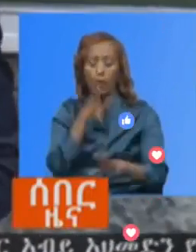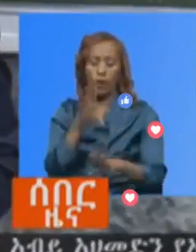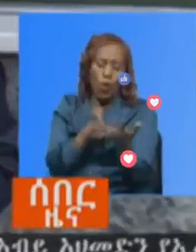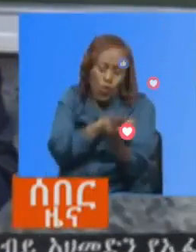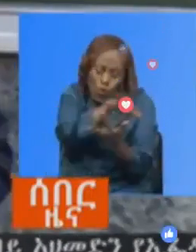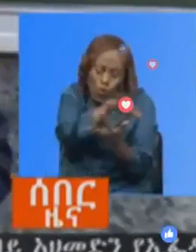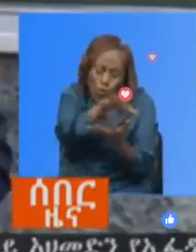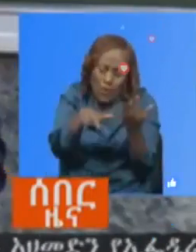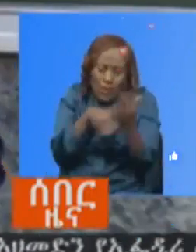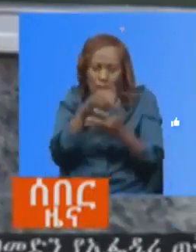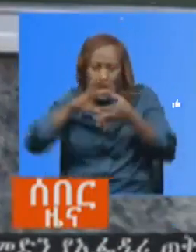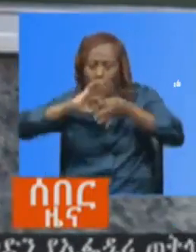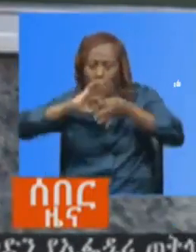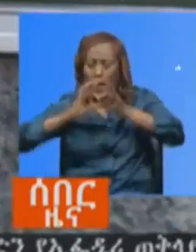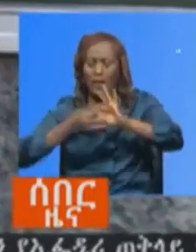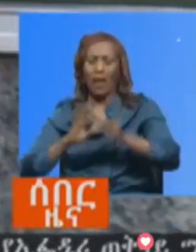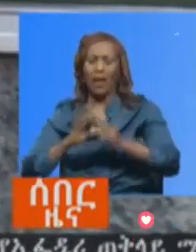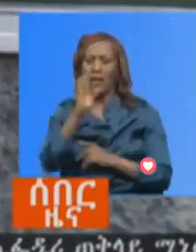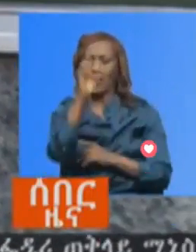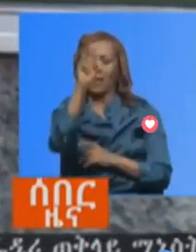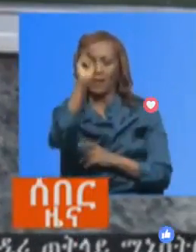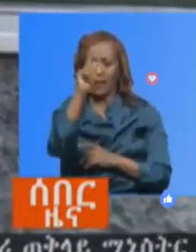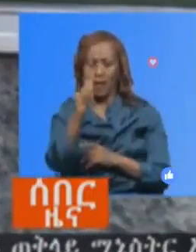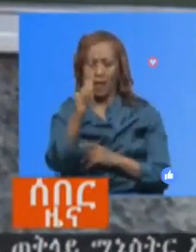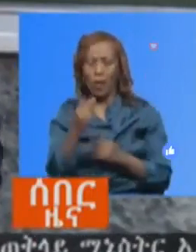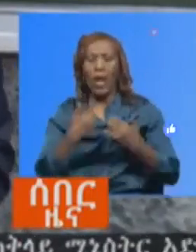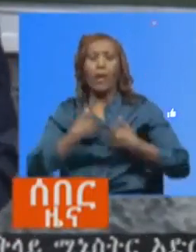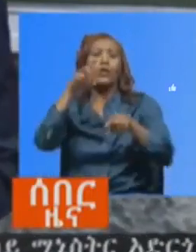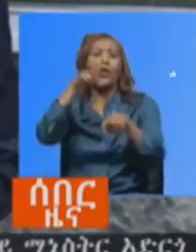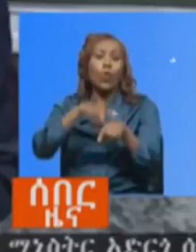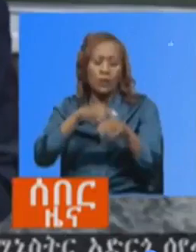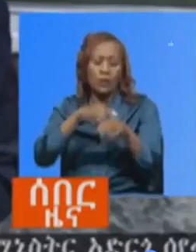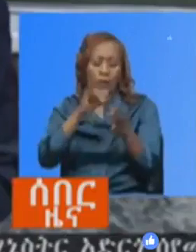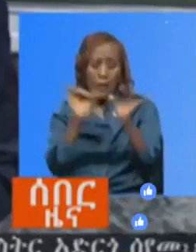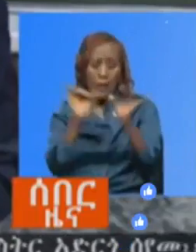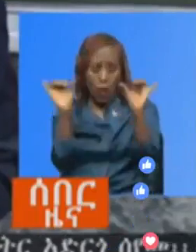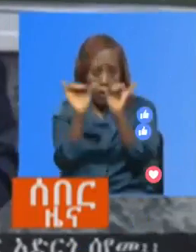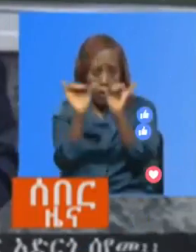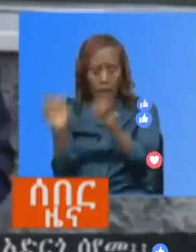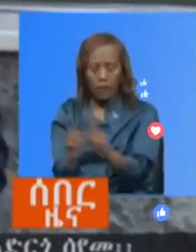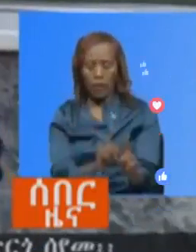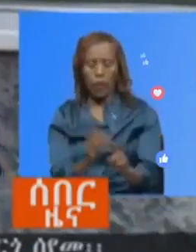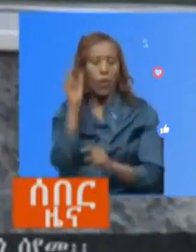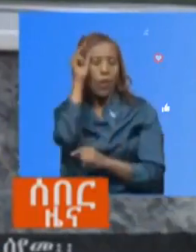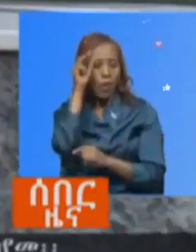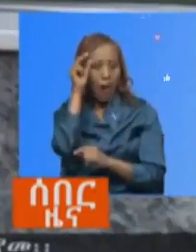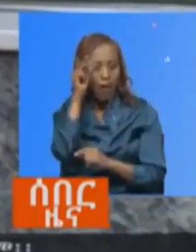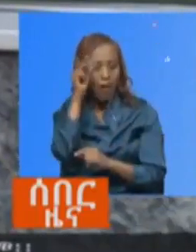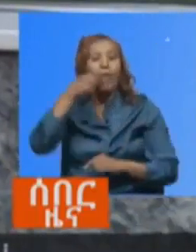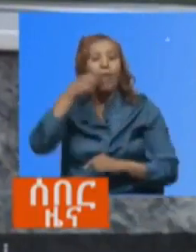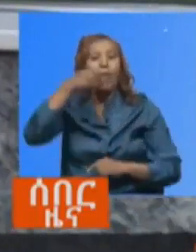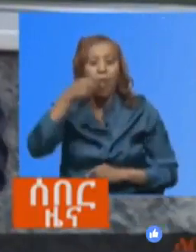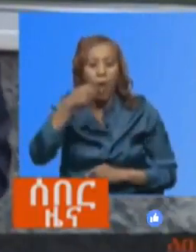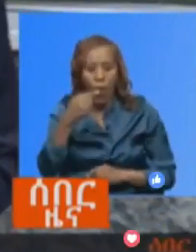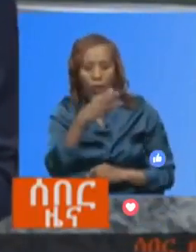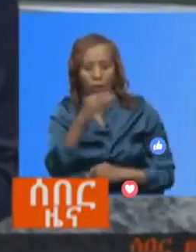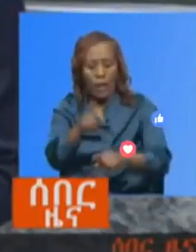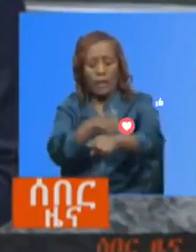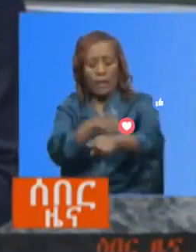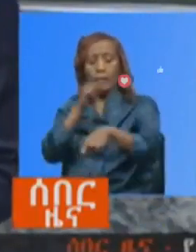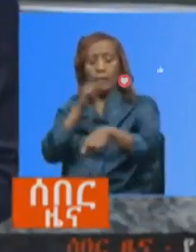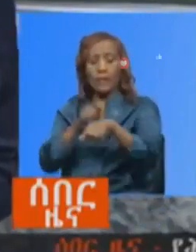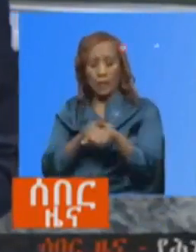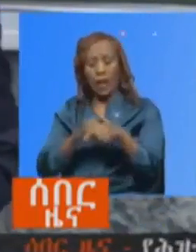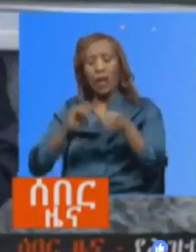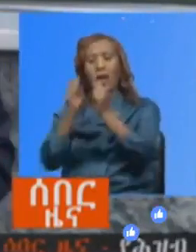ውስብስብ መጠላለፍ በቀጠናው ያለበት ወቅት ነው። በዚያው ልክ ደግሞ በባህል በቋንቋና በረጅም ጊዜ ጋር